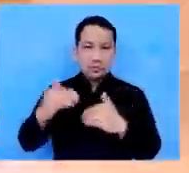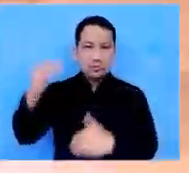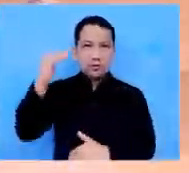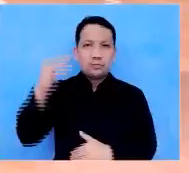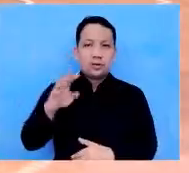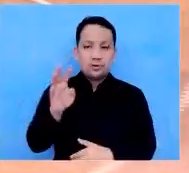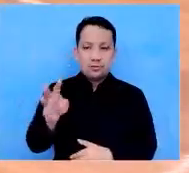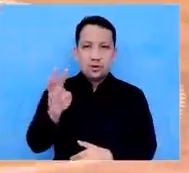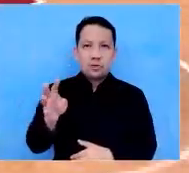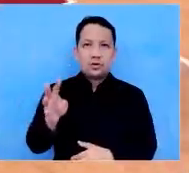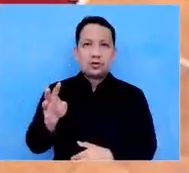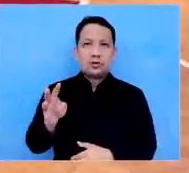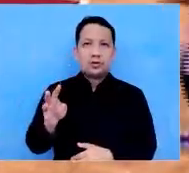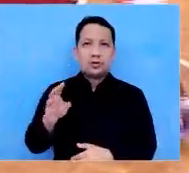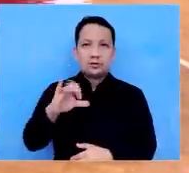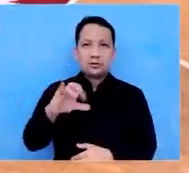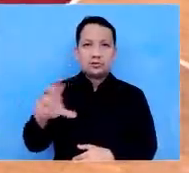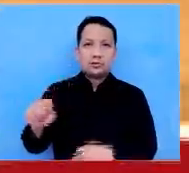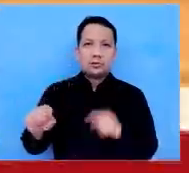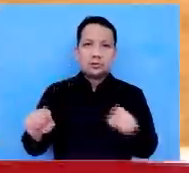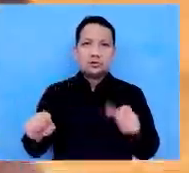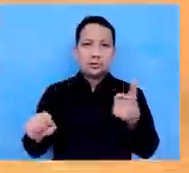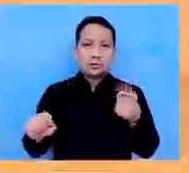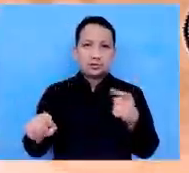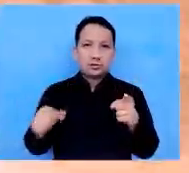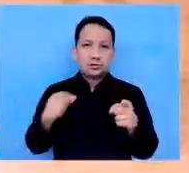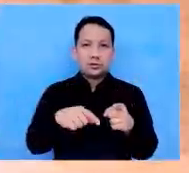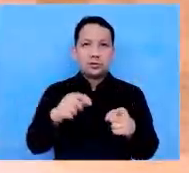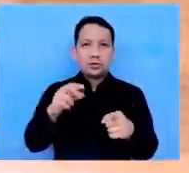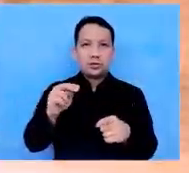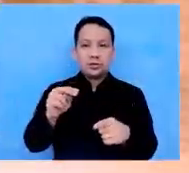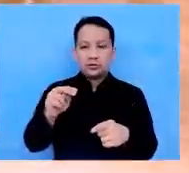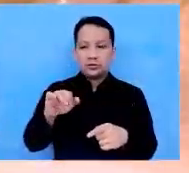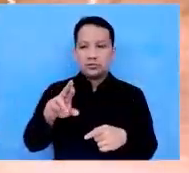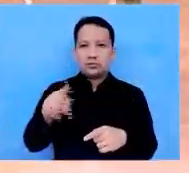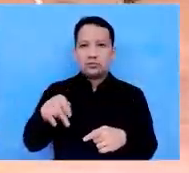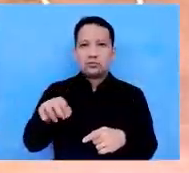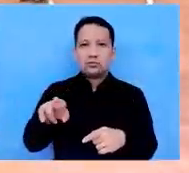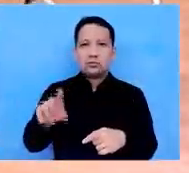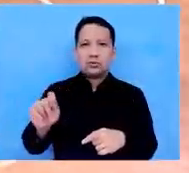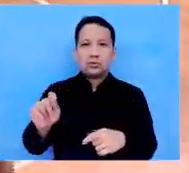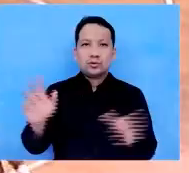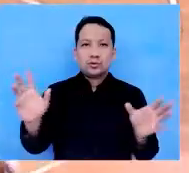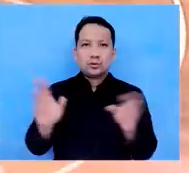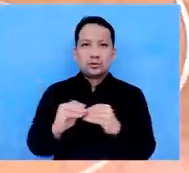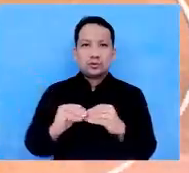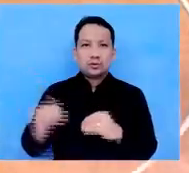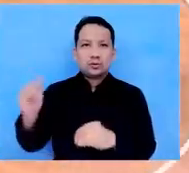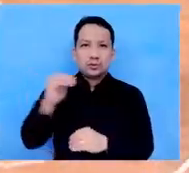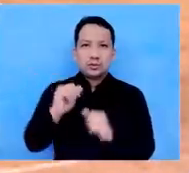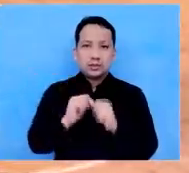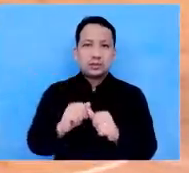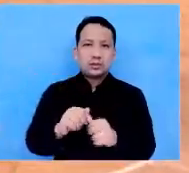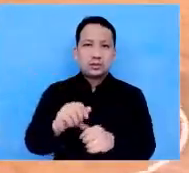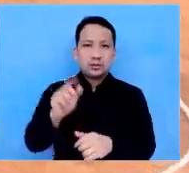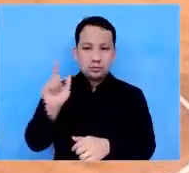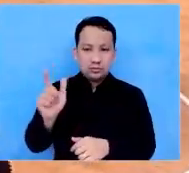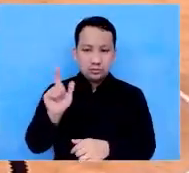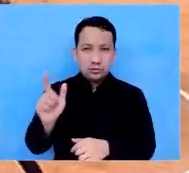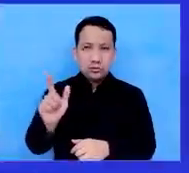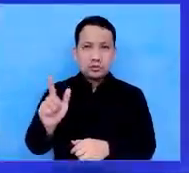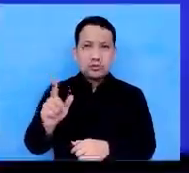40 puntos ang Converge laban sa 21 ng Northport. Dahil dito, nakalamang sila ng 20 sa